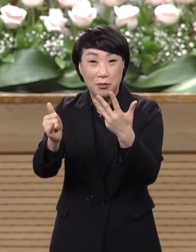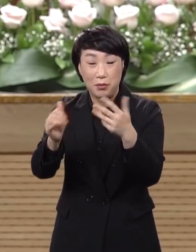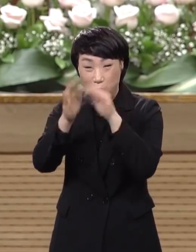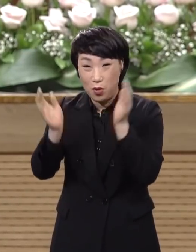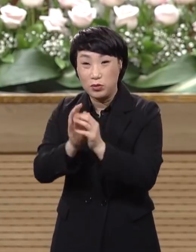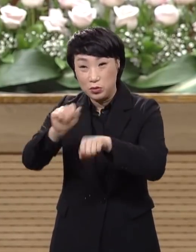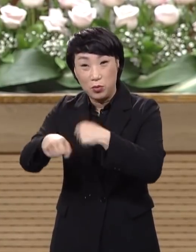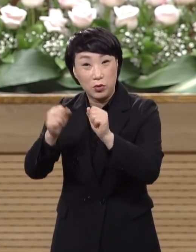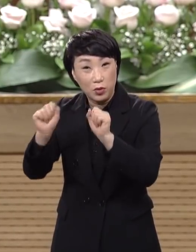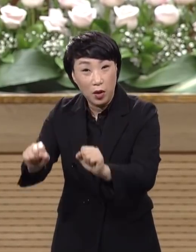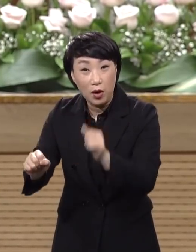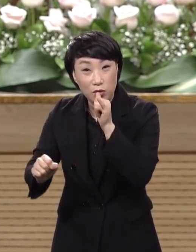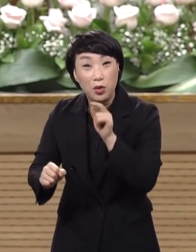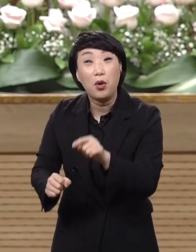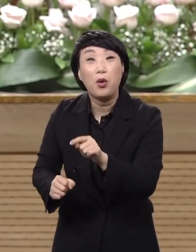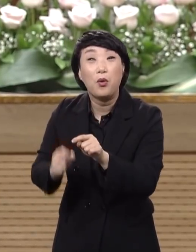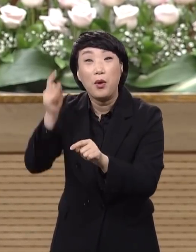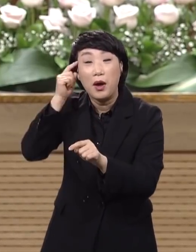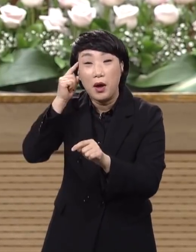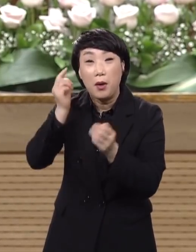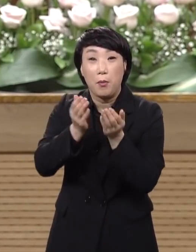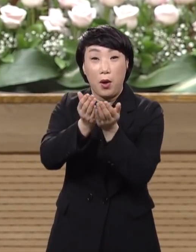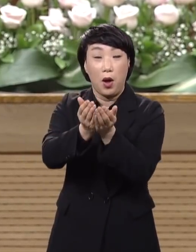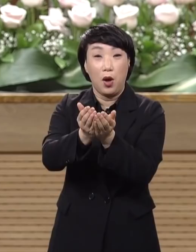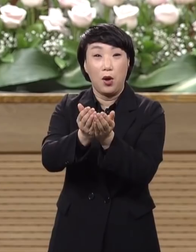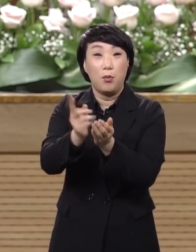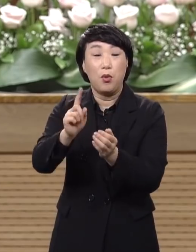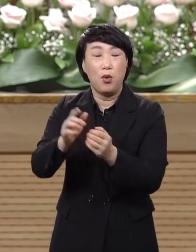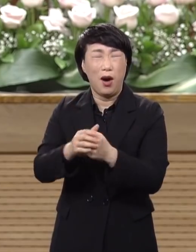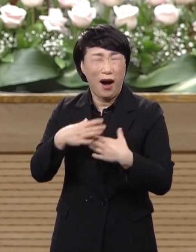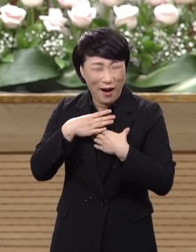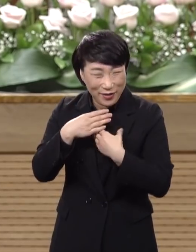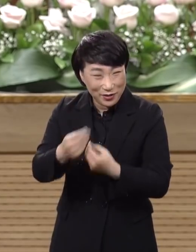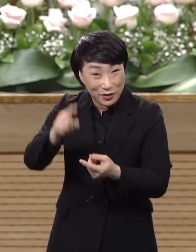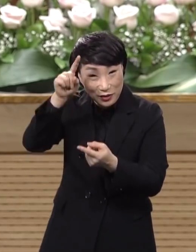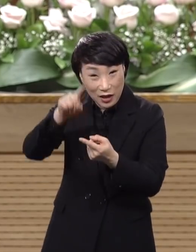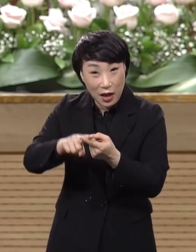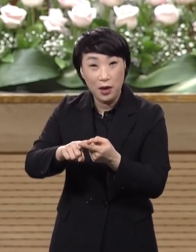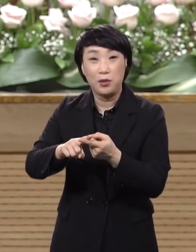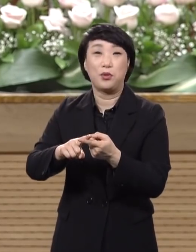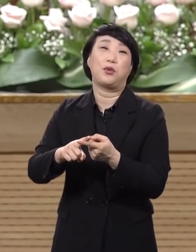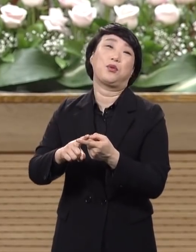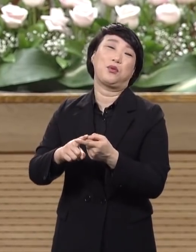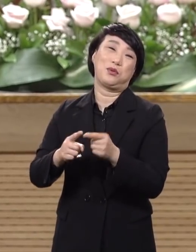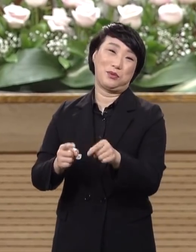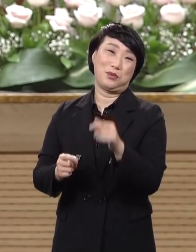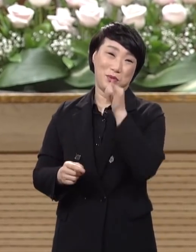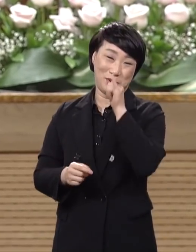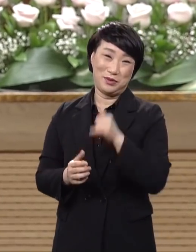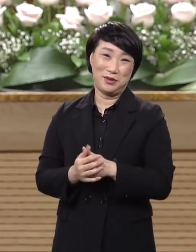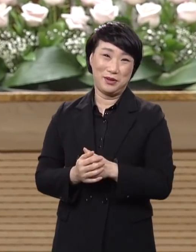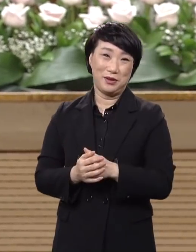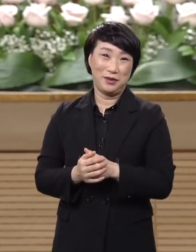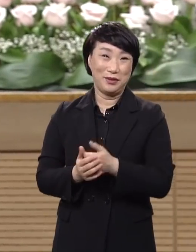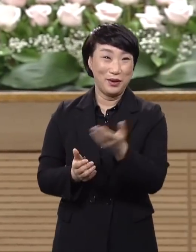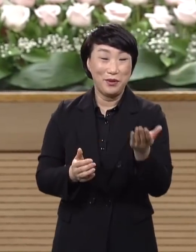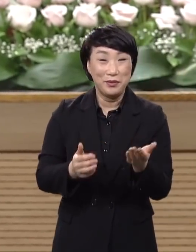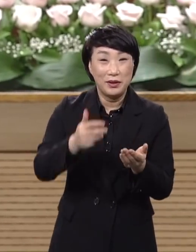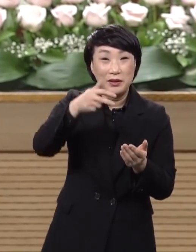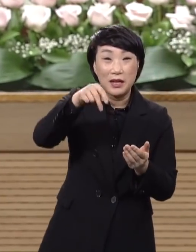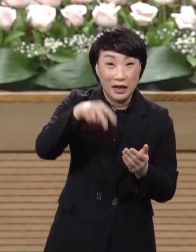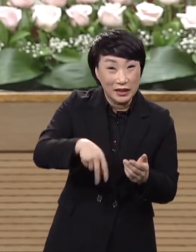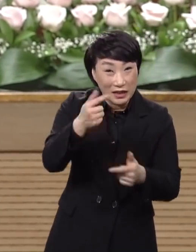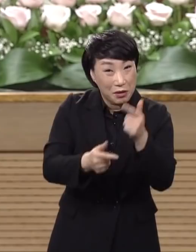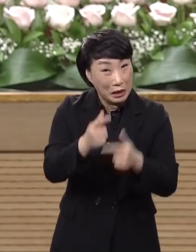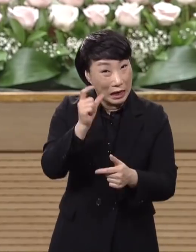까닭이 뭡니까? 방주는 까닭없이 그대로 보존됐다는 거. 잣나무가